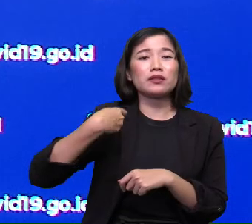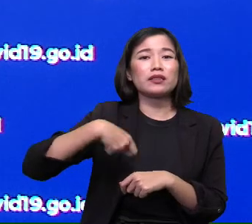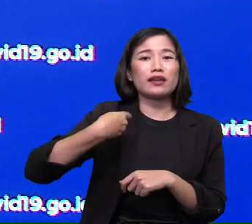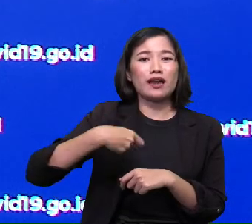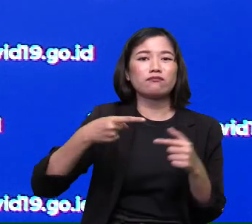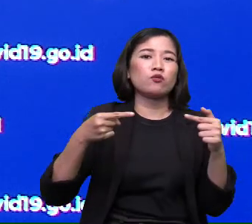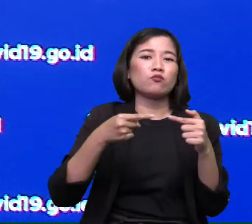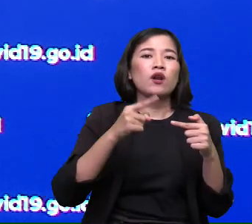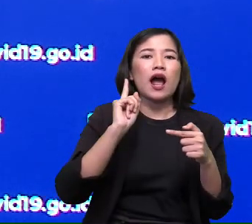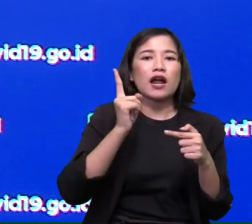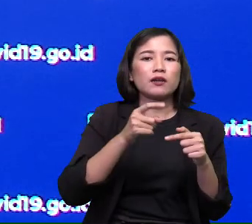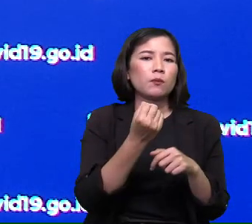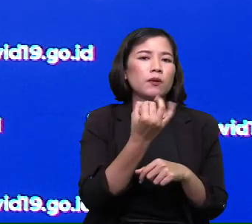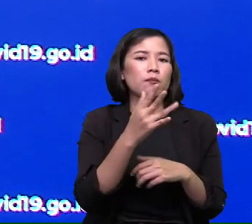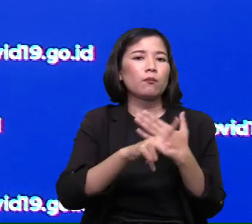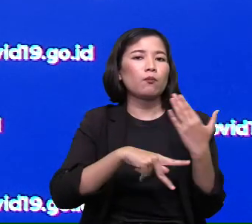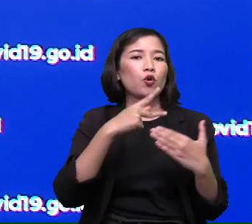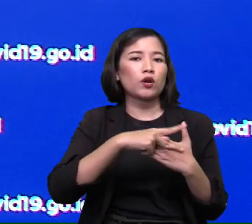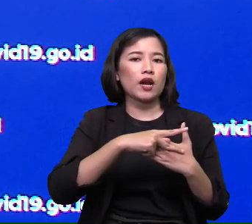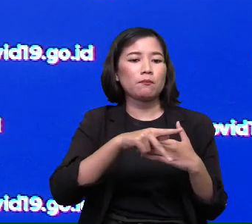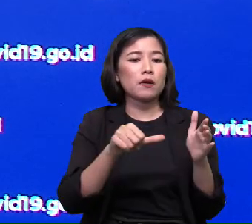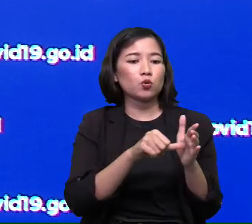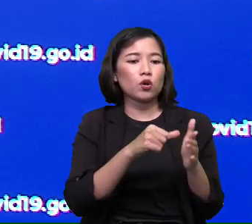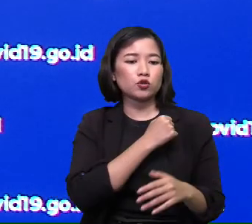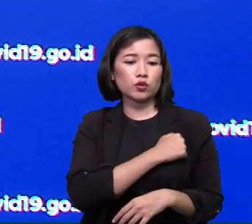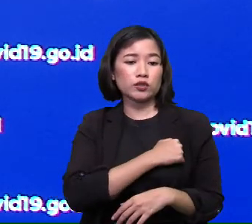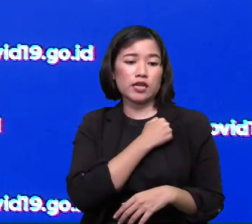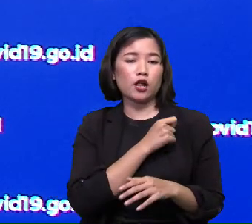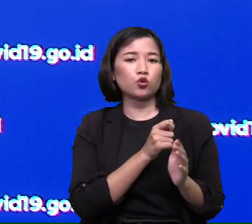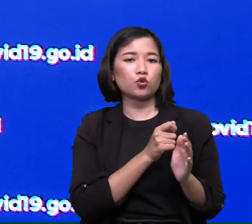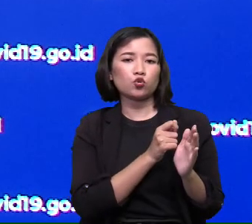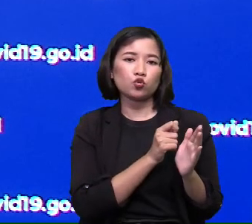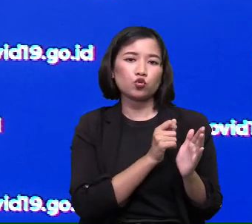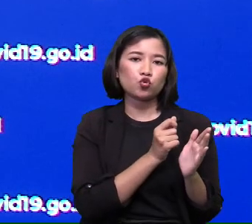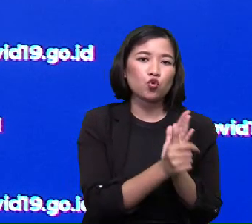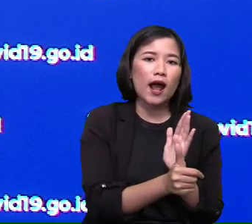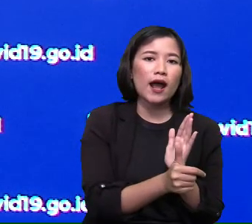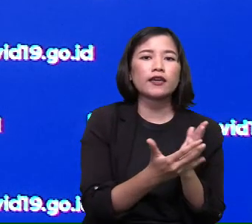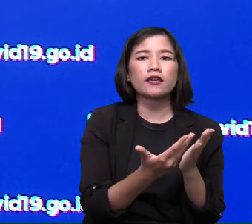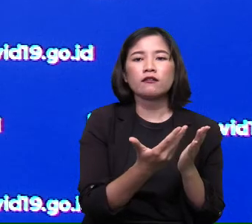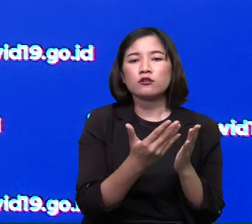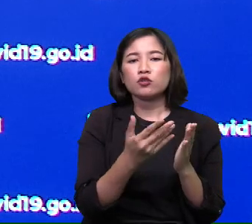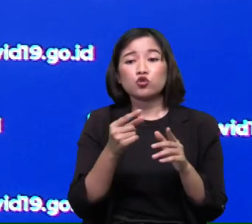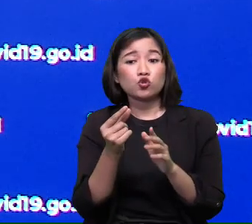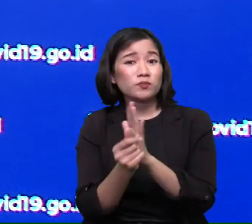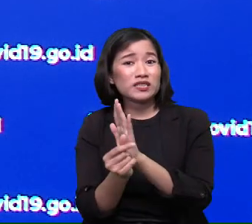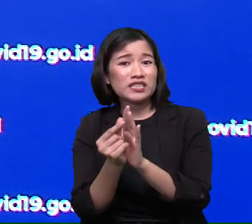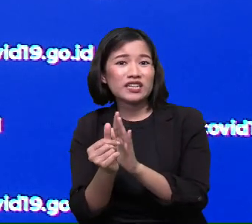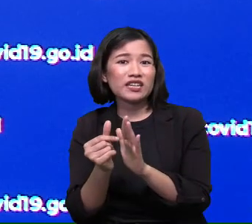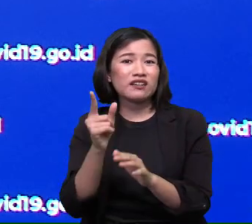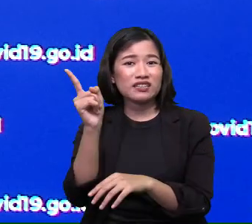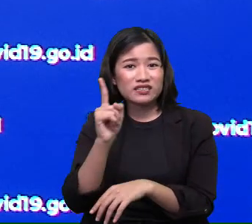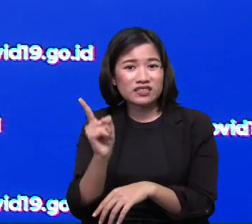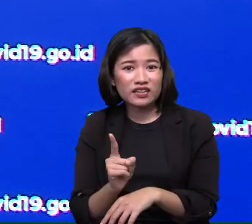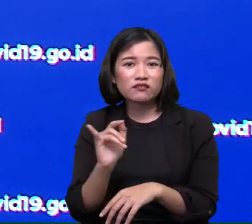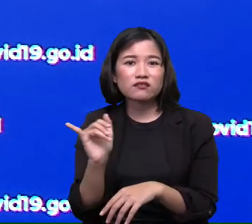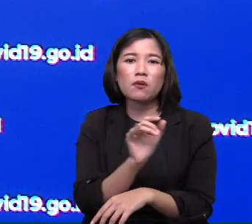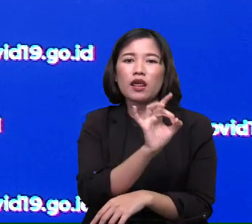program misalnya bantuan sosial tunai bantuan sosial sembako subsidi listrik dan lainnya selain itu